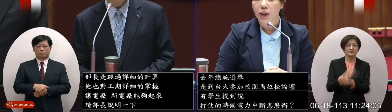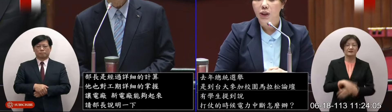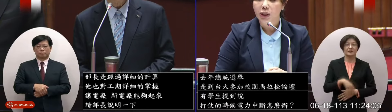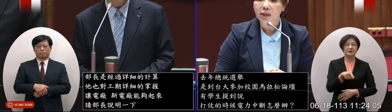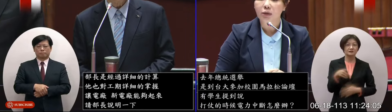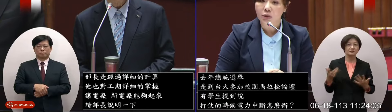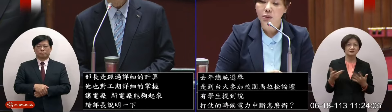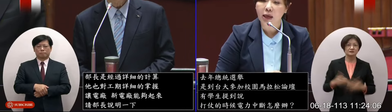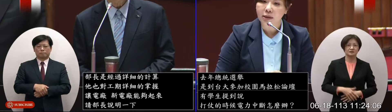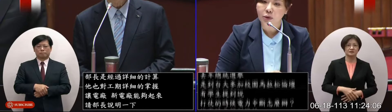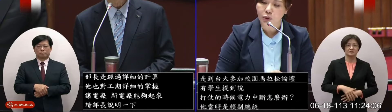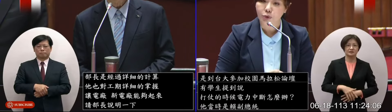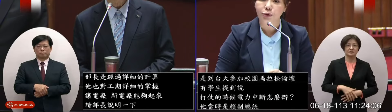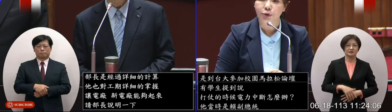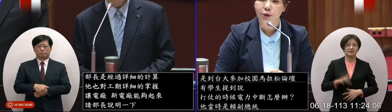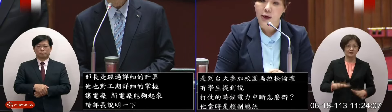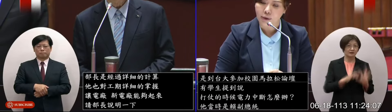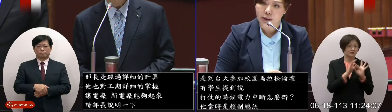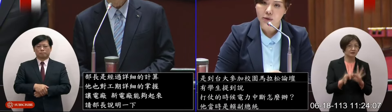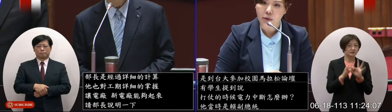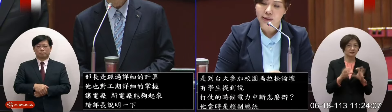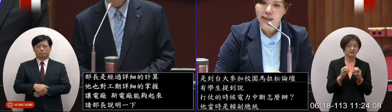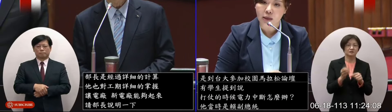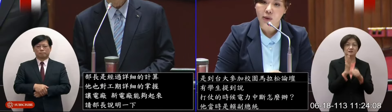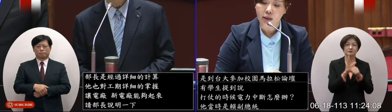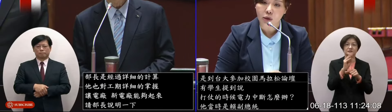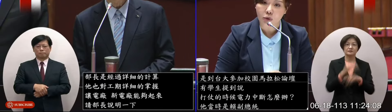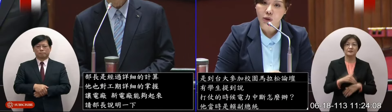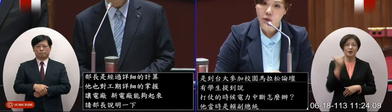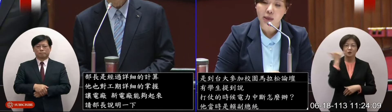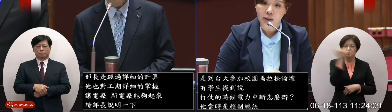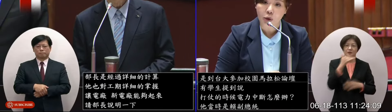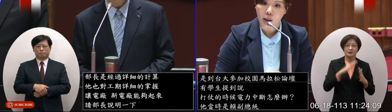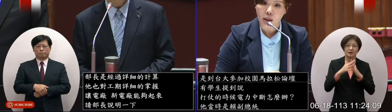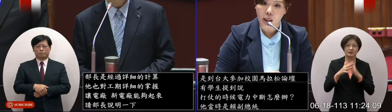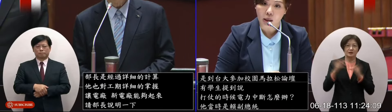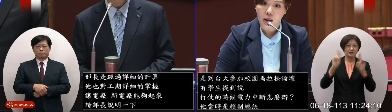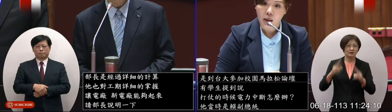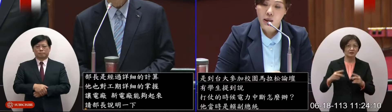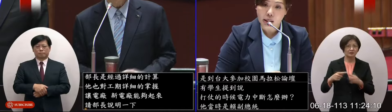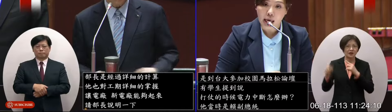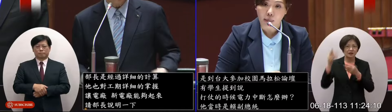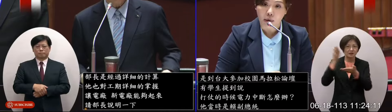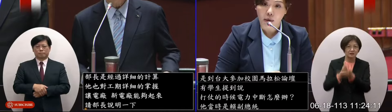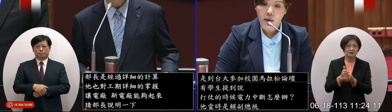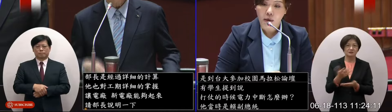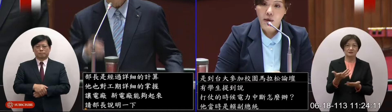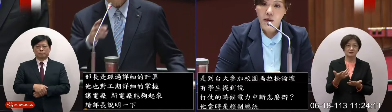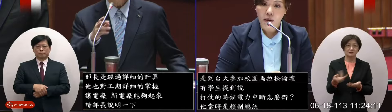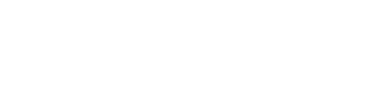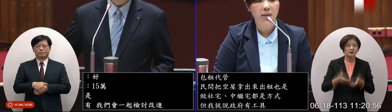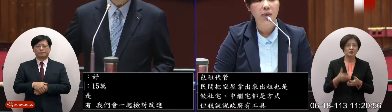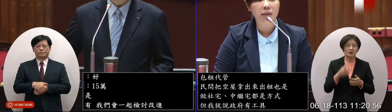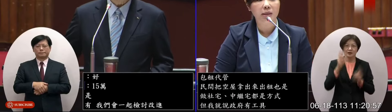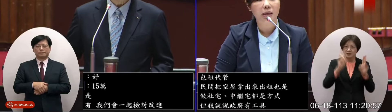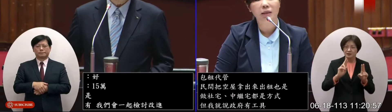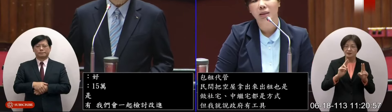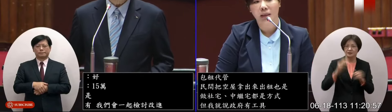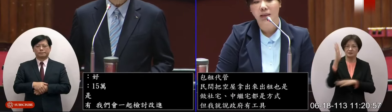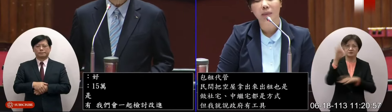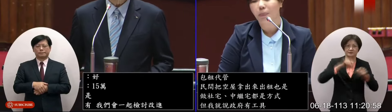情现在是不是还在持续讨论当中？打仗的话电力中断是不是还是用核电？你知道不？能源